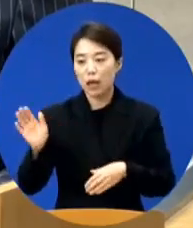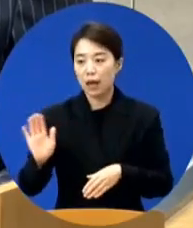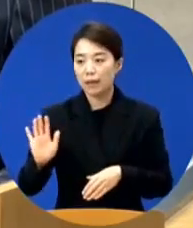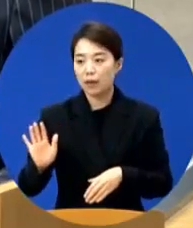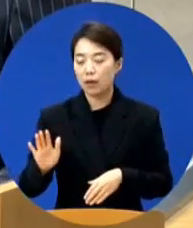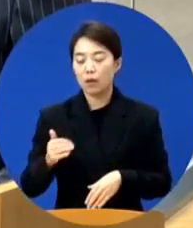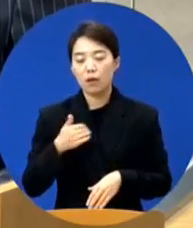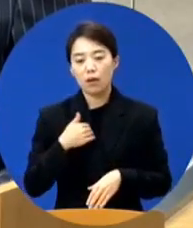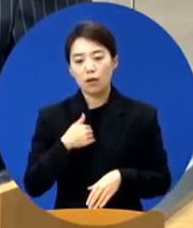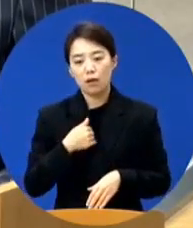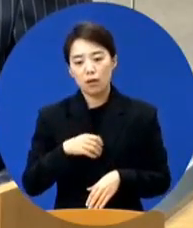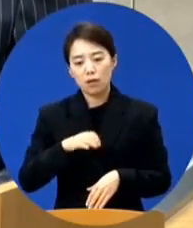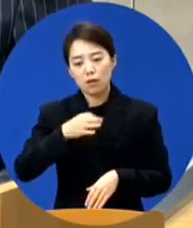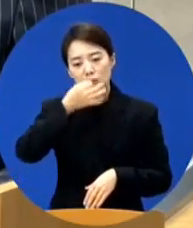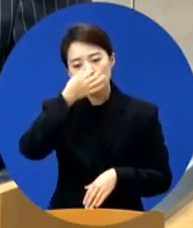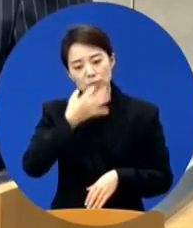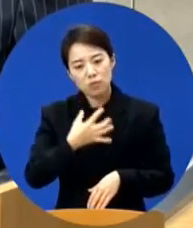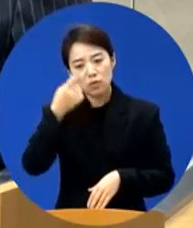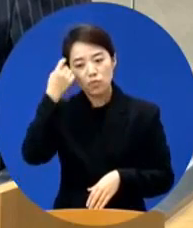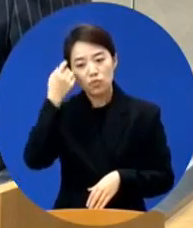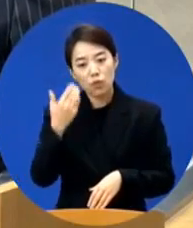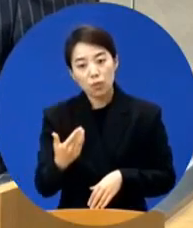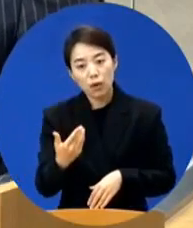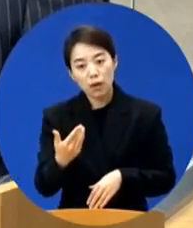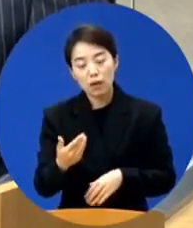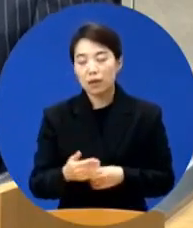그러니까 굉장히 어려운 질문을 의외한 것 같아요.